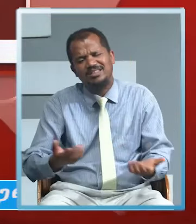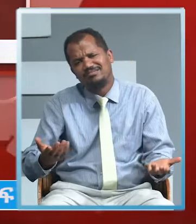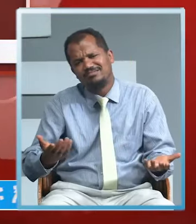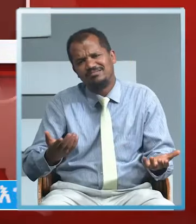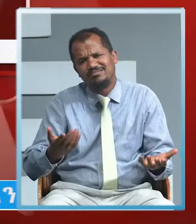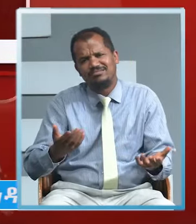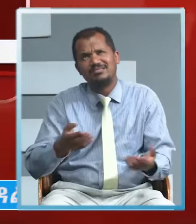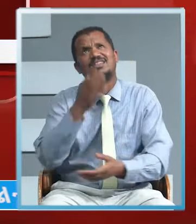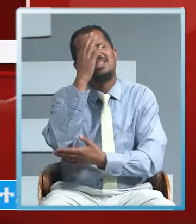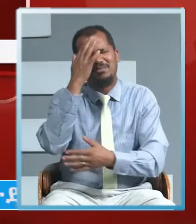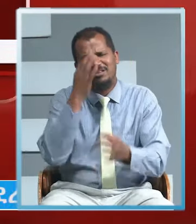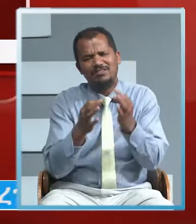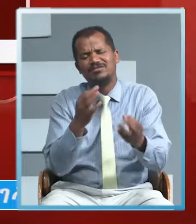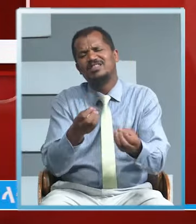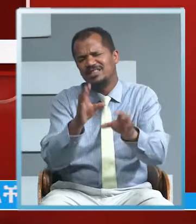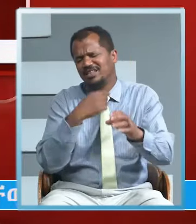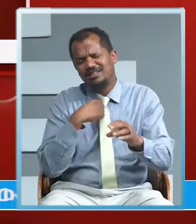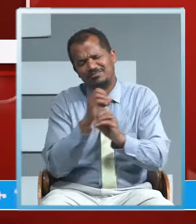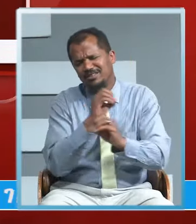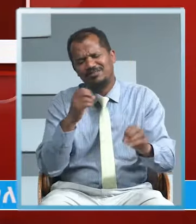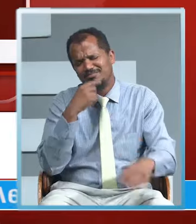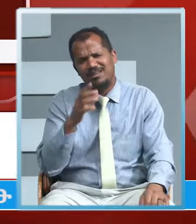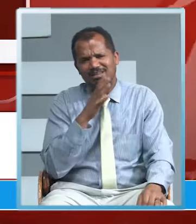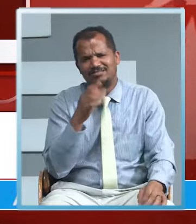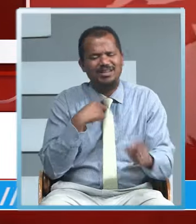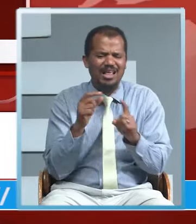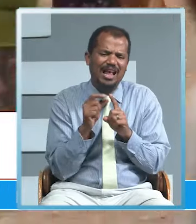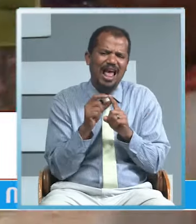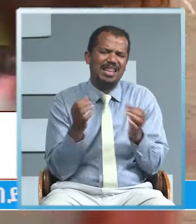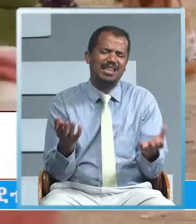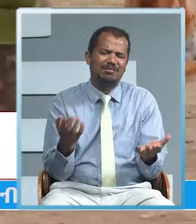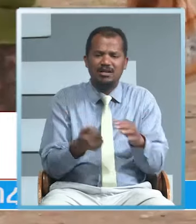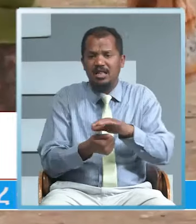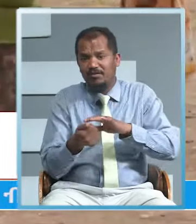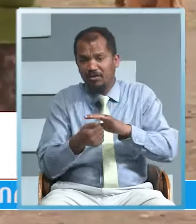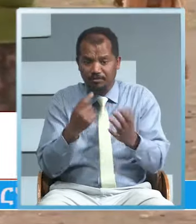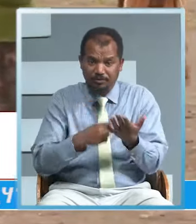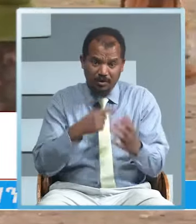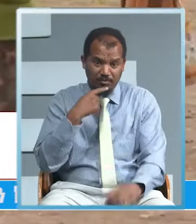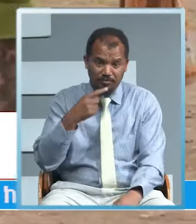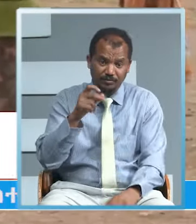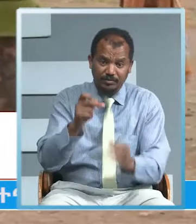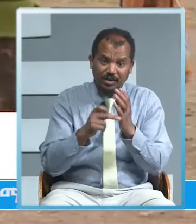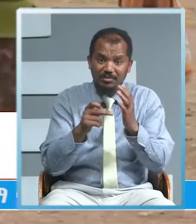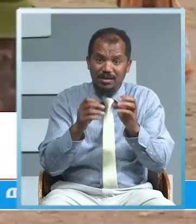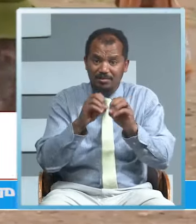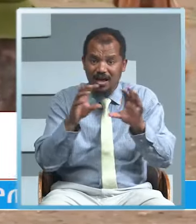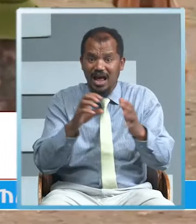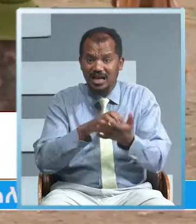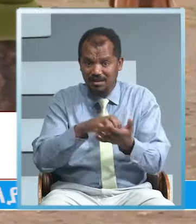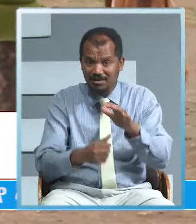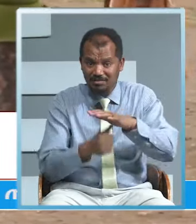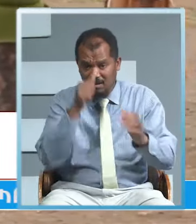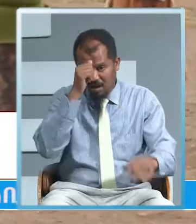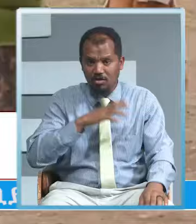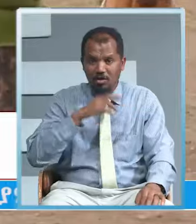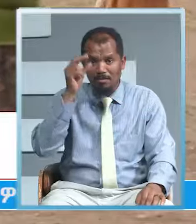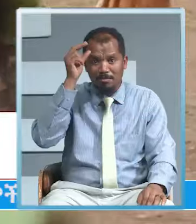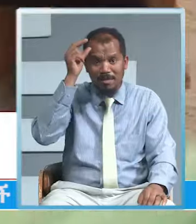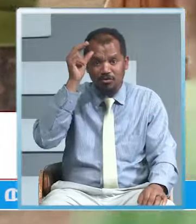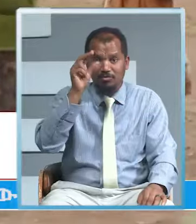እኔ አምላክ ይፍረድ ነው የምለው፣ ሌላ ምንም የምለው ነገር የለም። ሲጀመር ምንም ቃል የለኝም። በቃ ተፈናቃዮቹ ይህን ቢሉም የደብረ ብርሃን ከተማ ከንቲባ አቶ